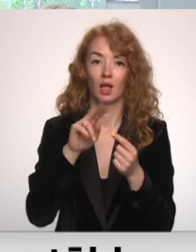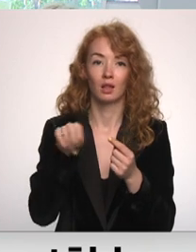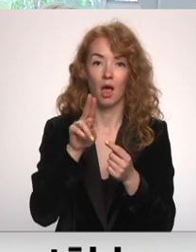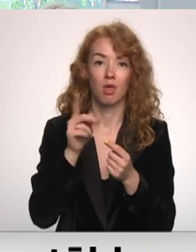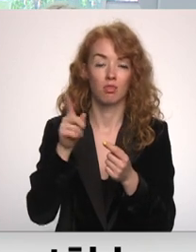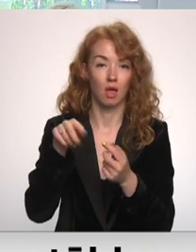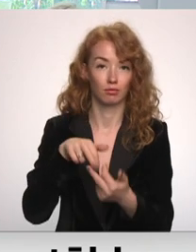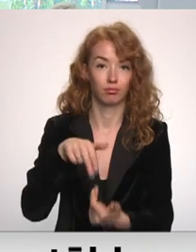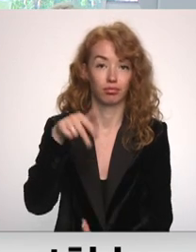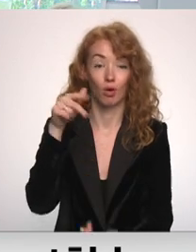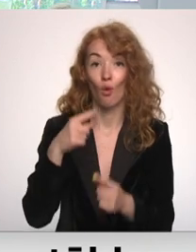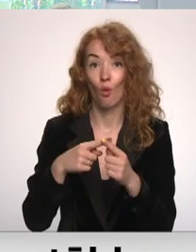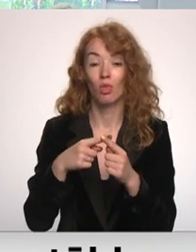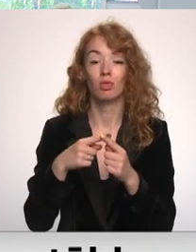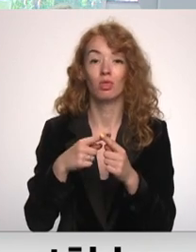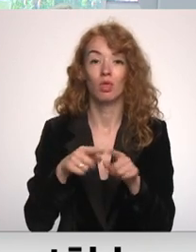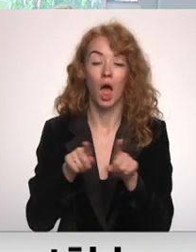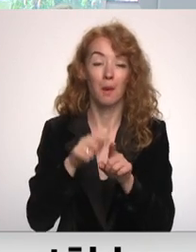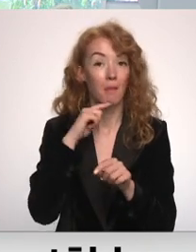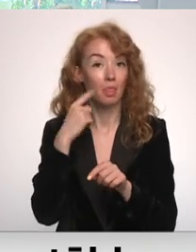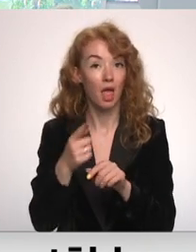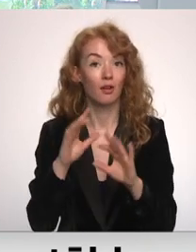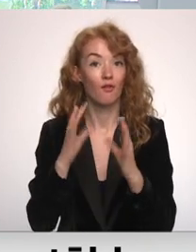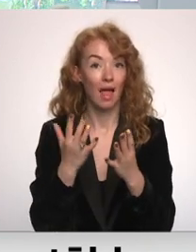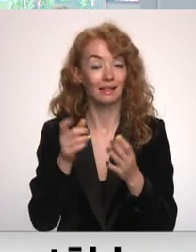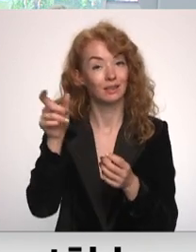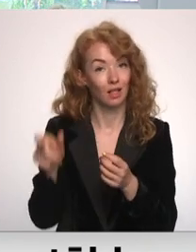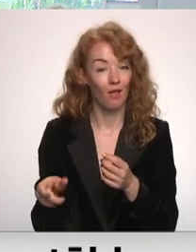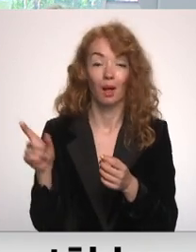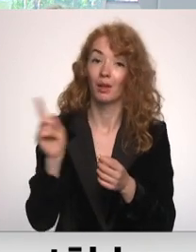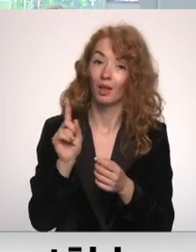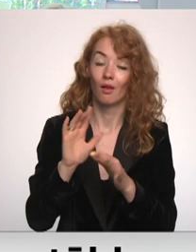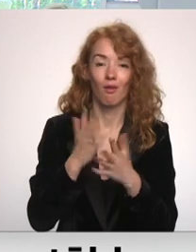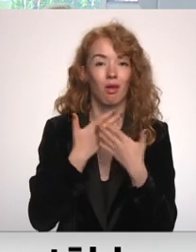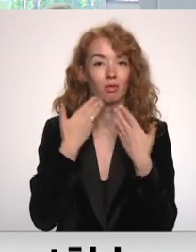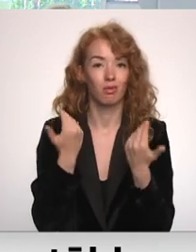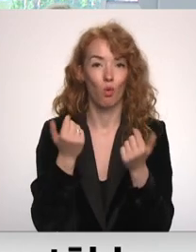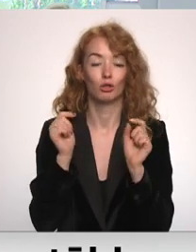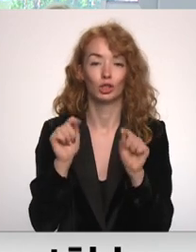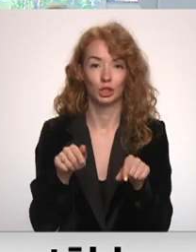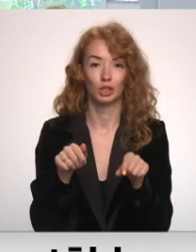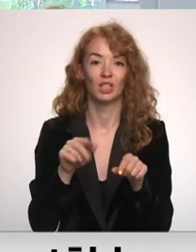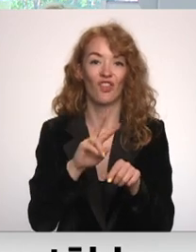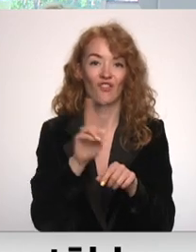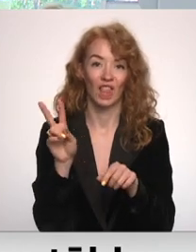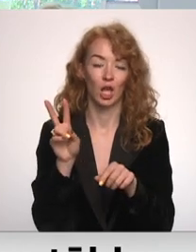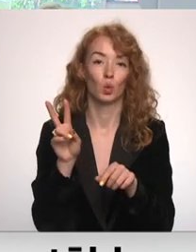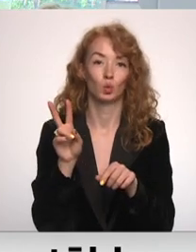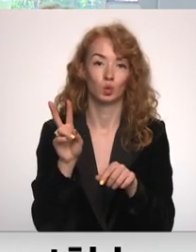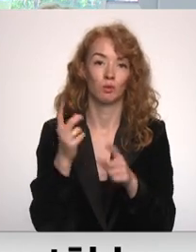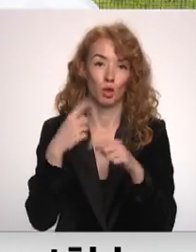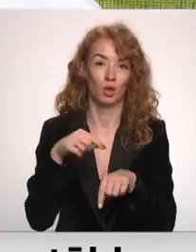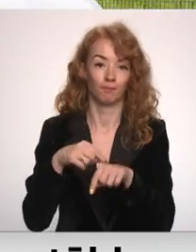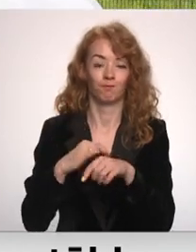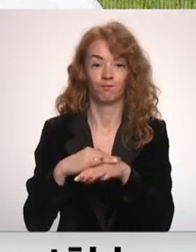DNS. Un arī pateikt, vai cilvēkam ir vai nav šis vīrus aktīvajā